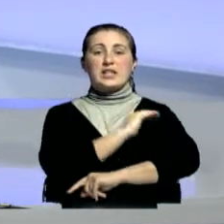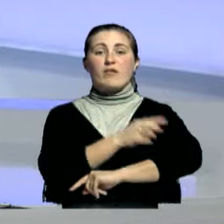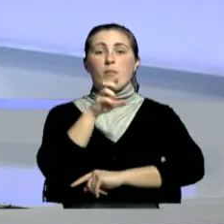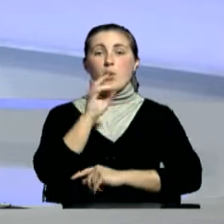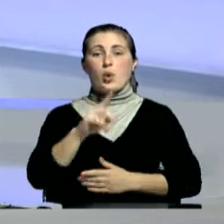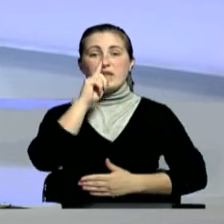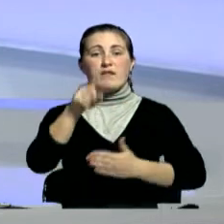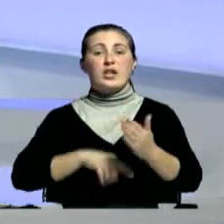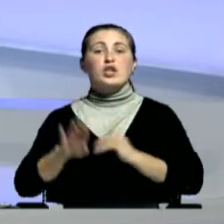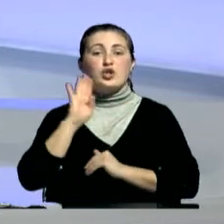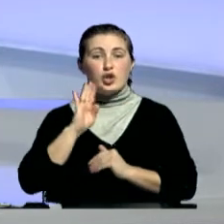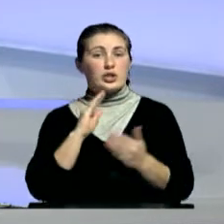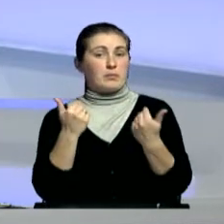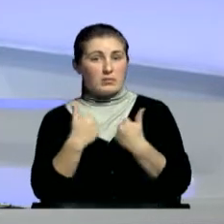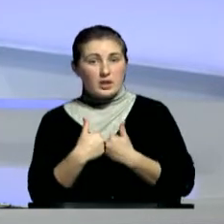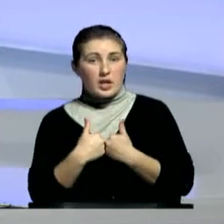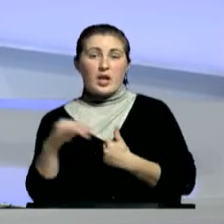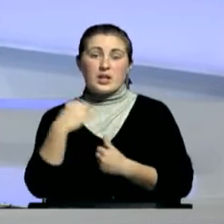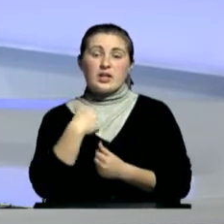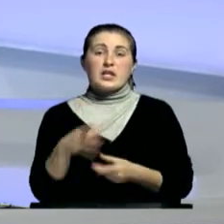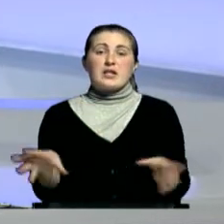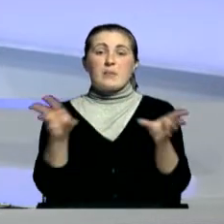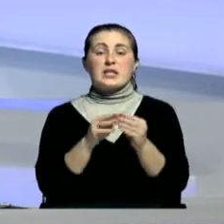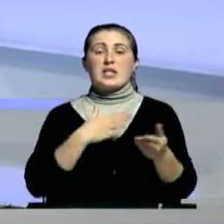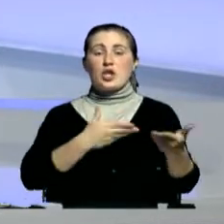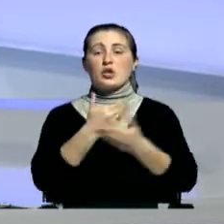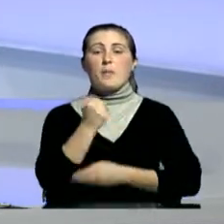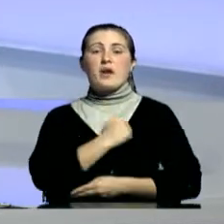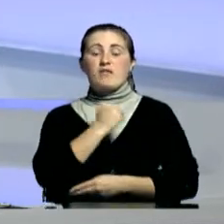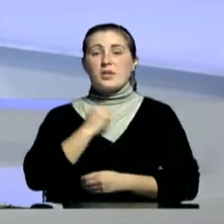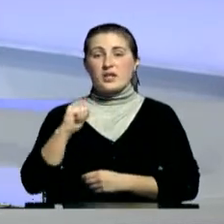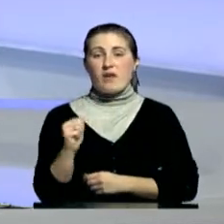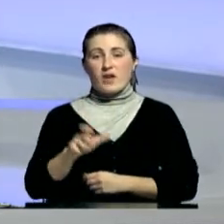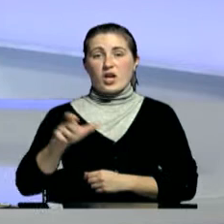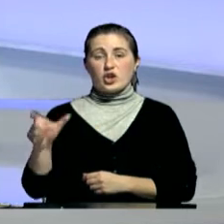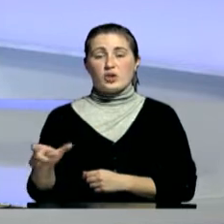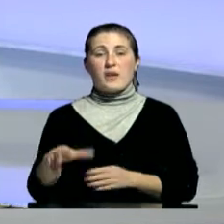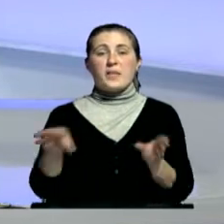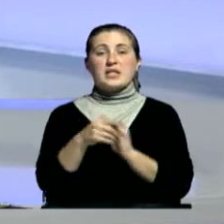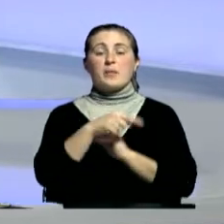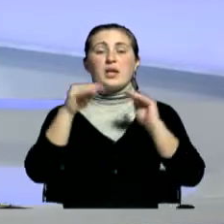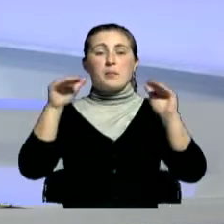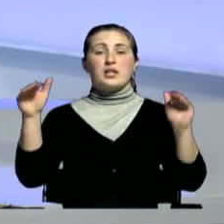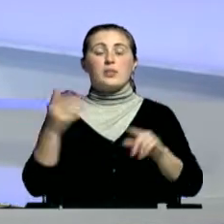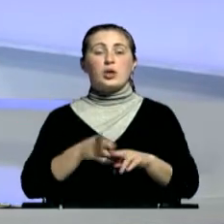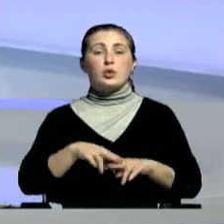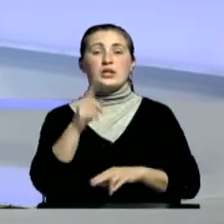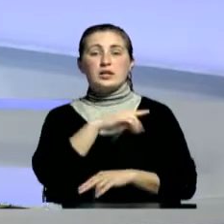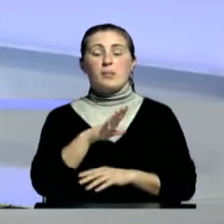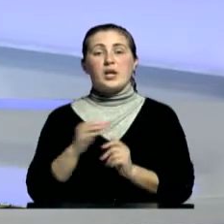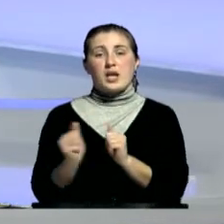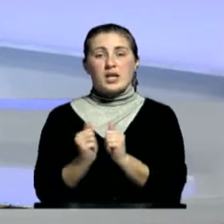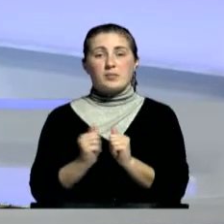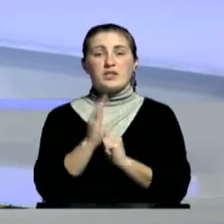доверил женщине, мне, и я совместно с нашими боевыми товарищами, совместно со всеми теми ребятами, которые тогда были рядом